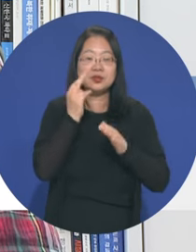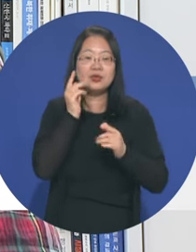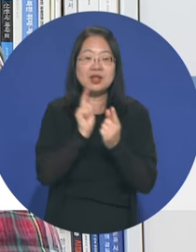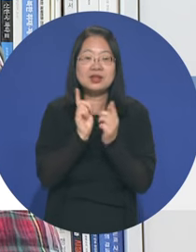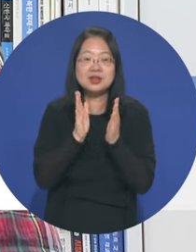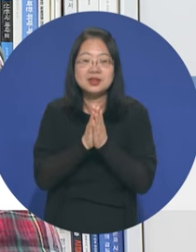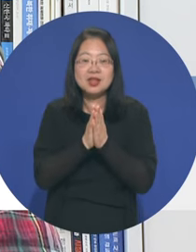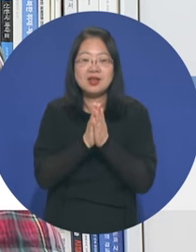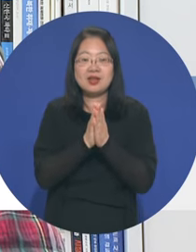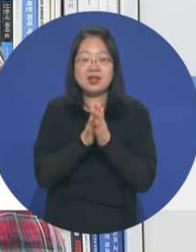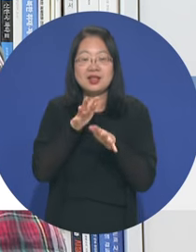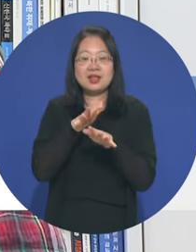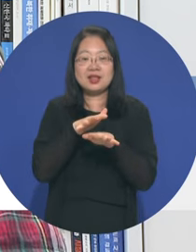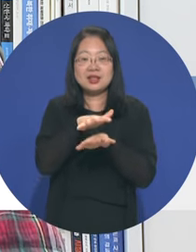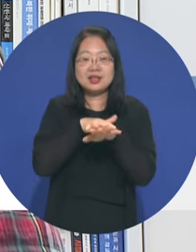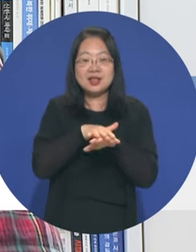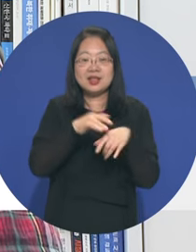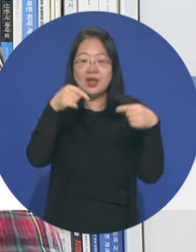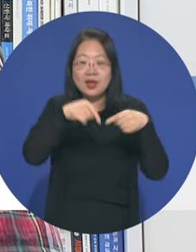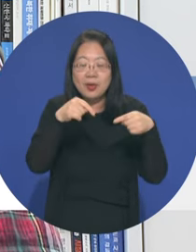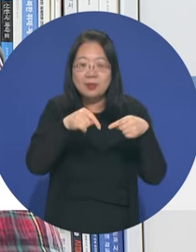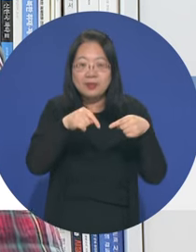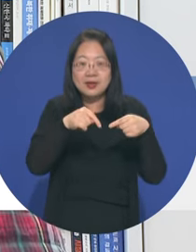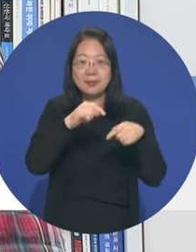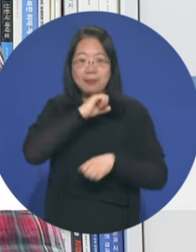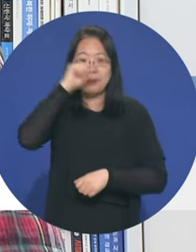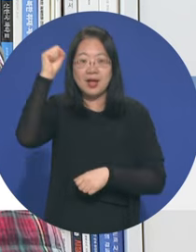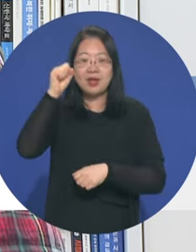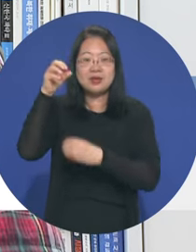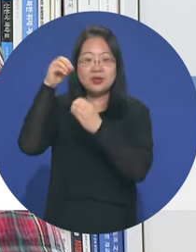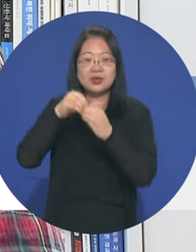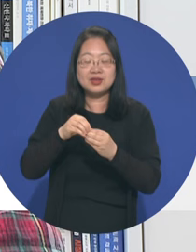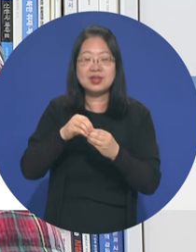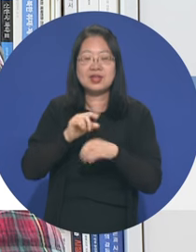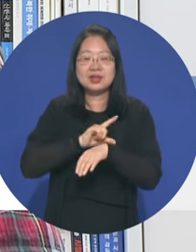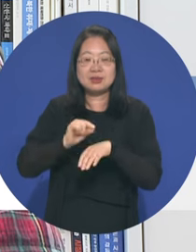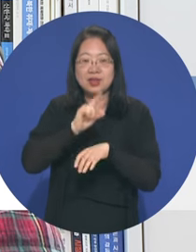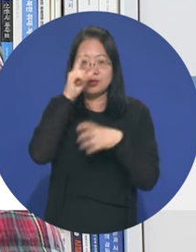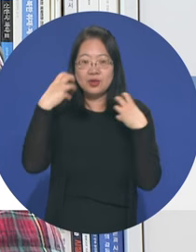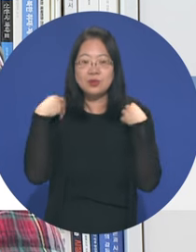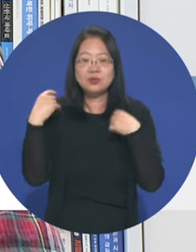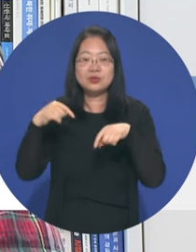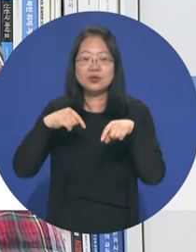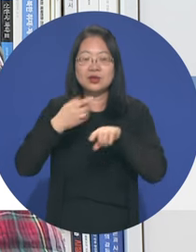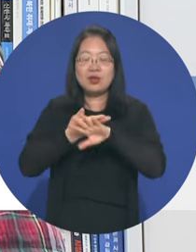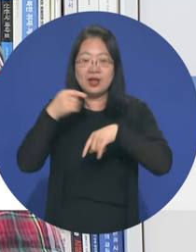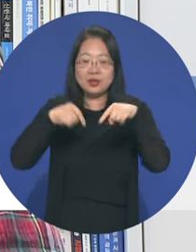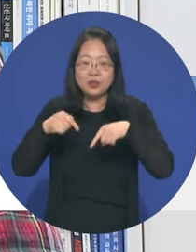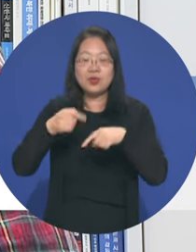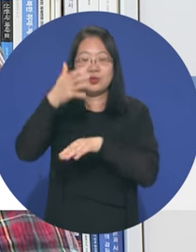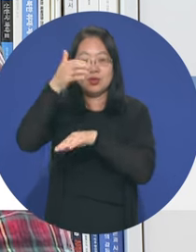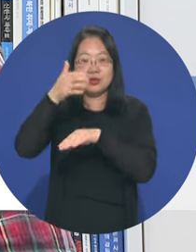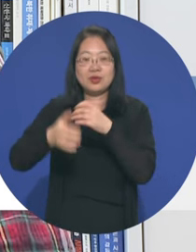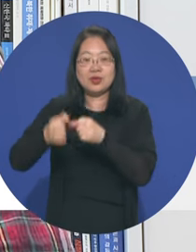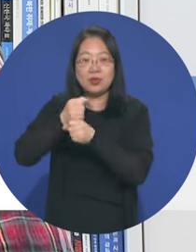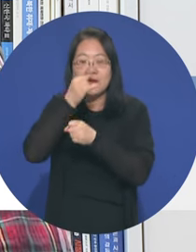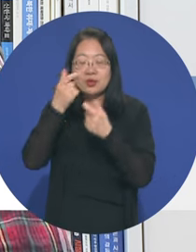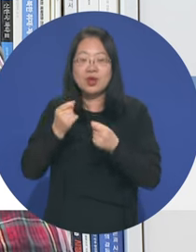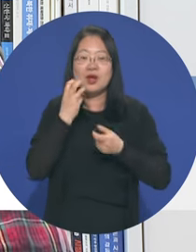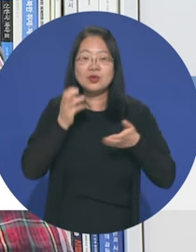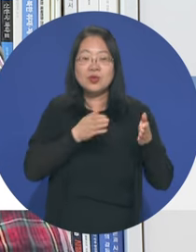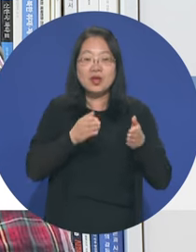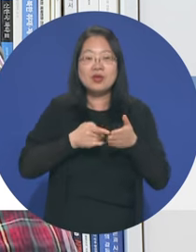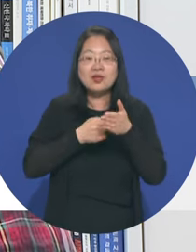미국과 실질적인 재개 협의에 이루어졌다는 것은 전통적인 지방 정부 외교의 복원이라는 성과가 하나가 있고요. 항상